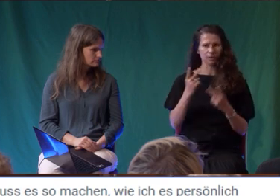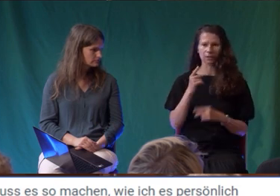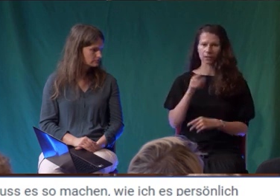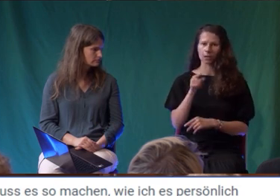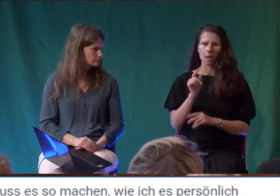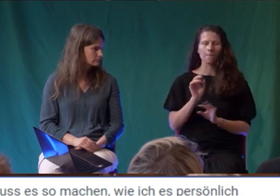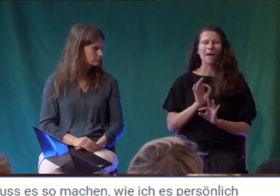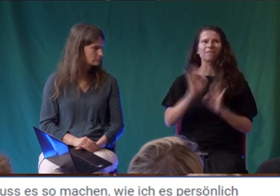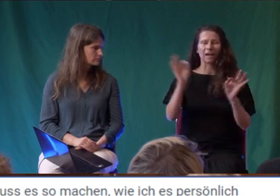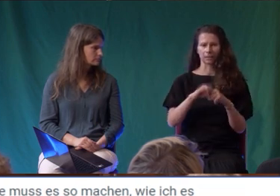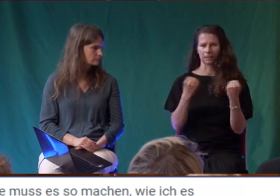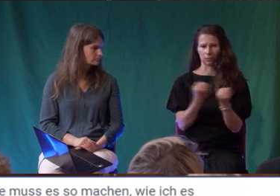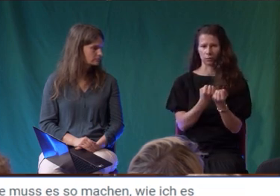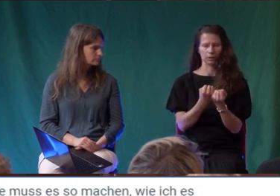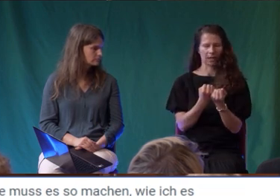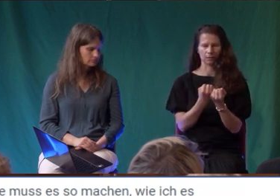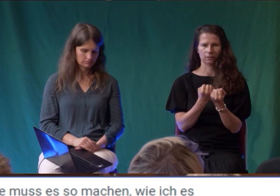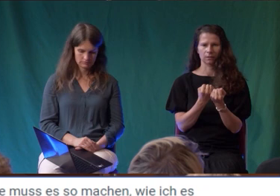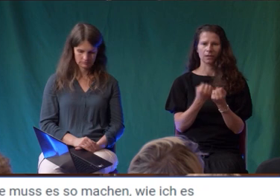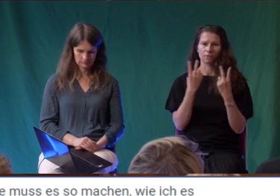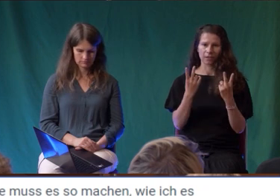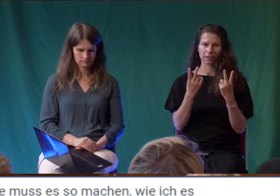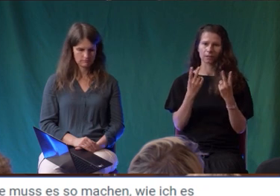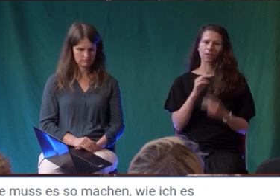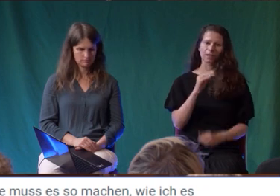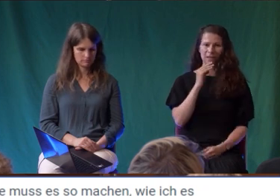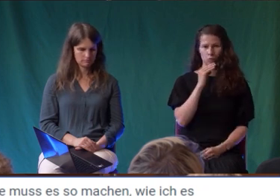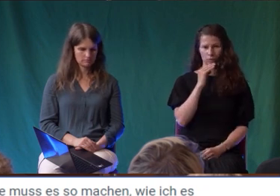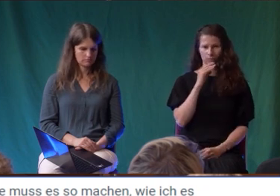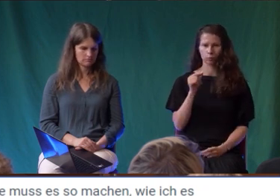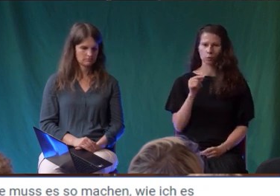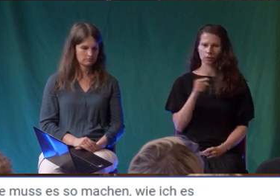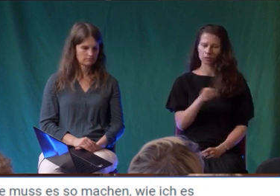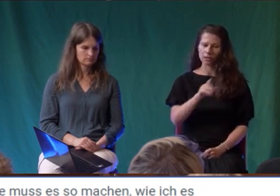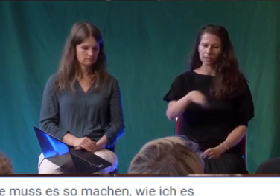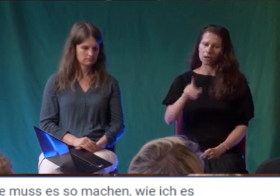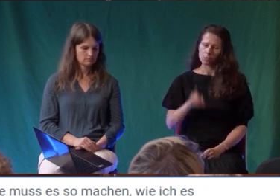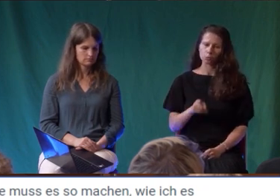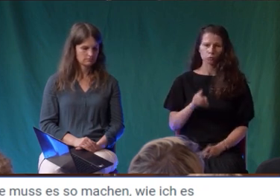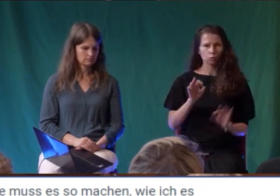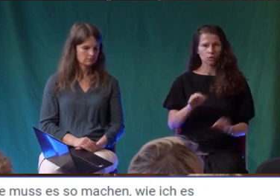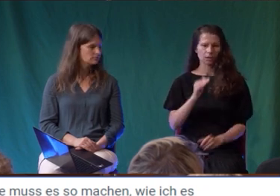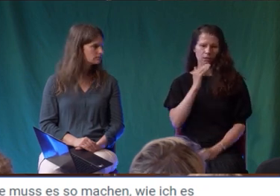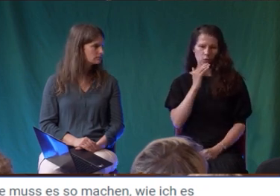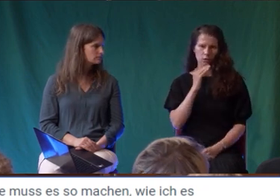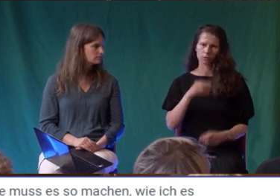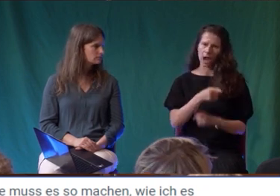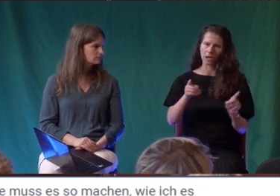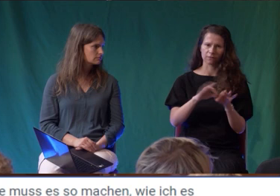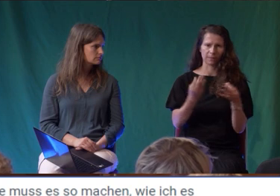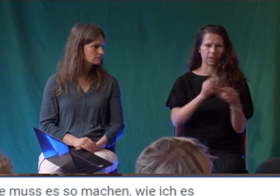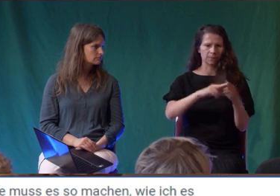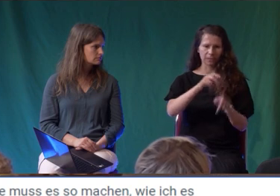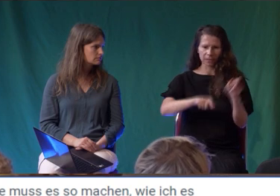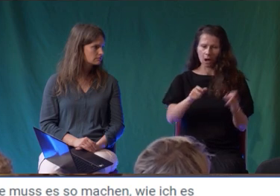hinzukriegen sondern es geht um ausreichend tatsächlich es muss ausreichen dass es den Kindern gut geht und allen Familienmitgliedern gut geht